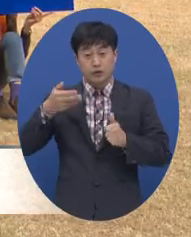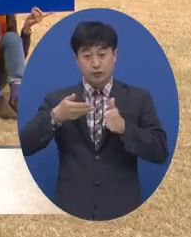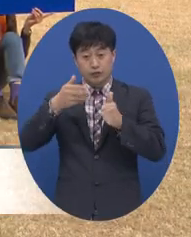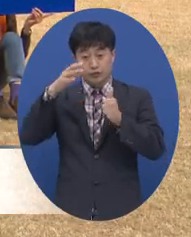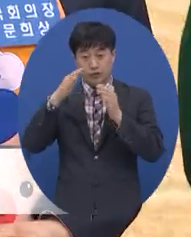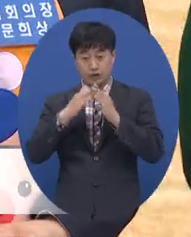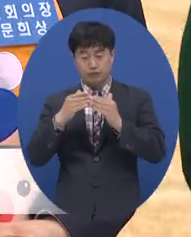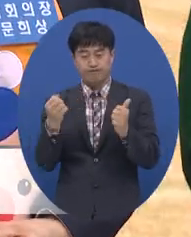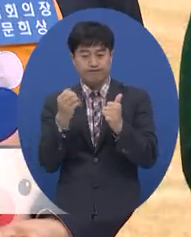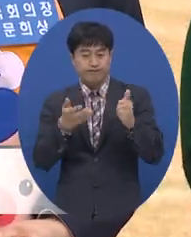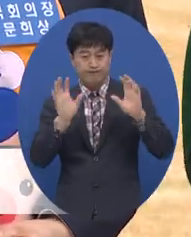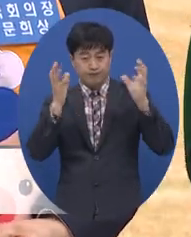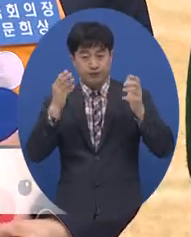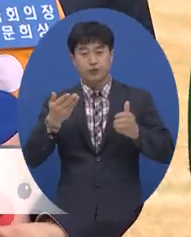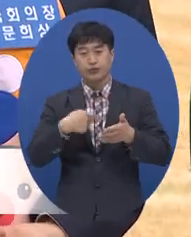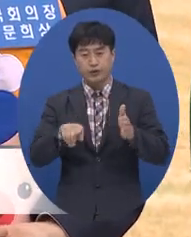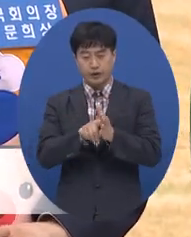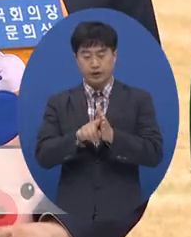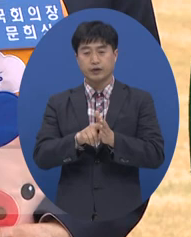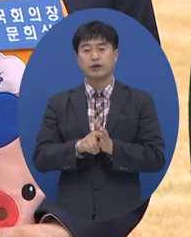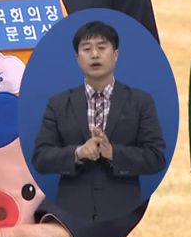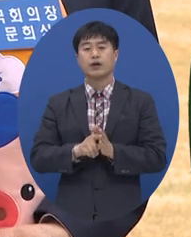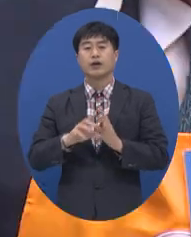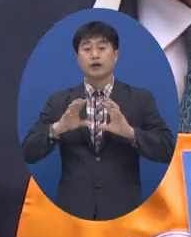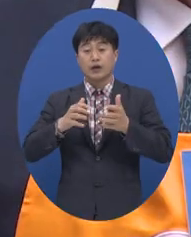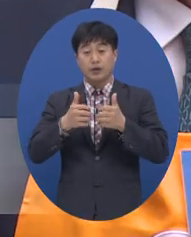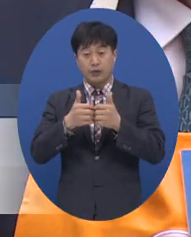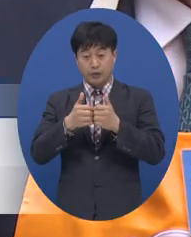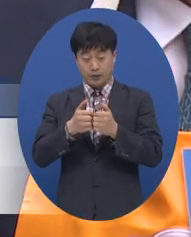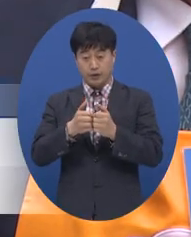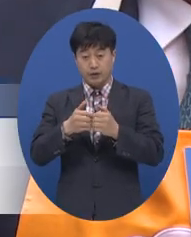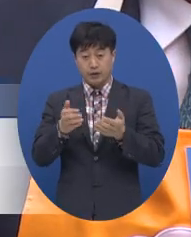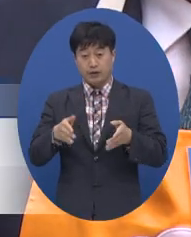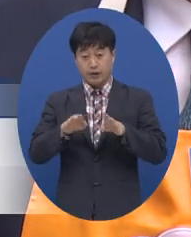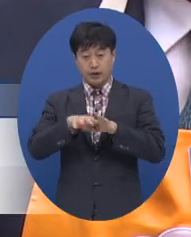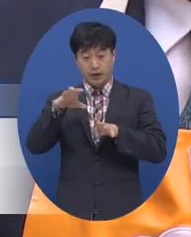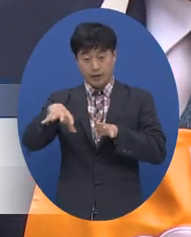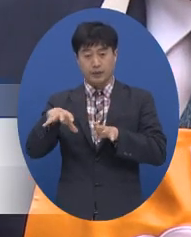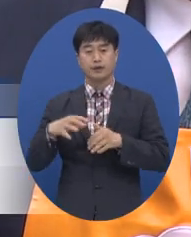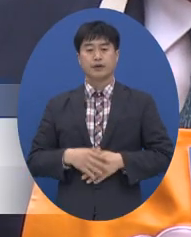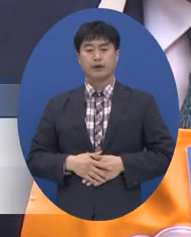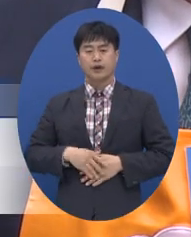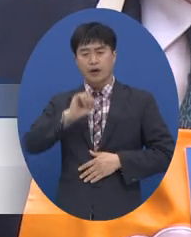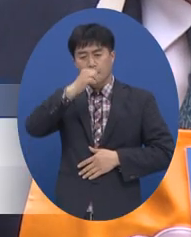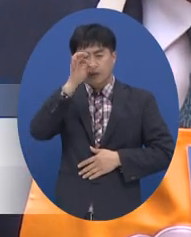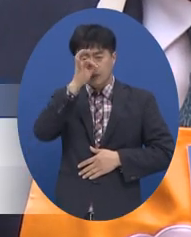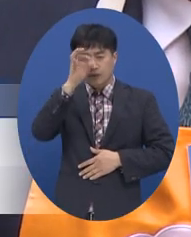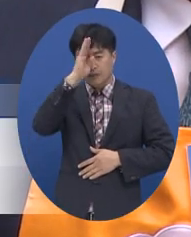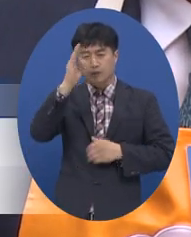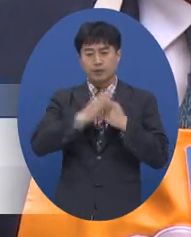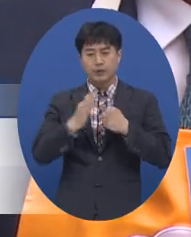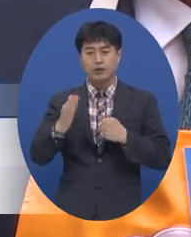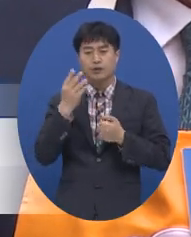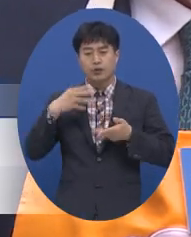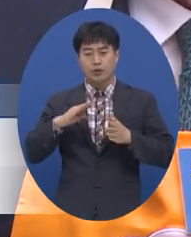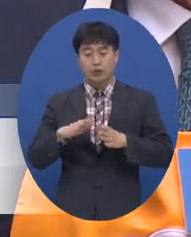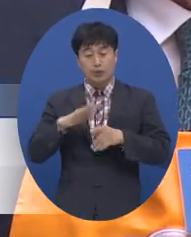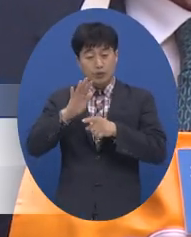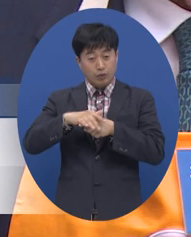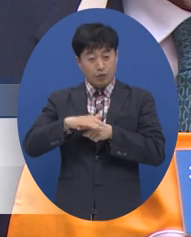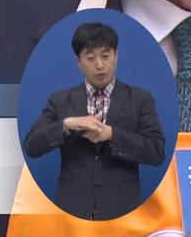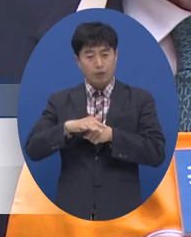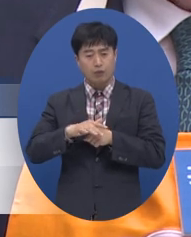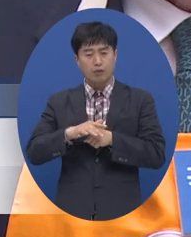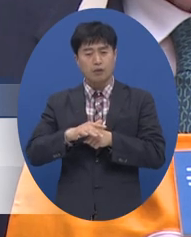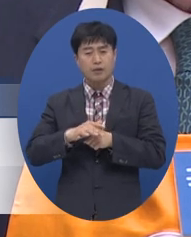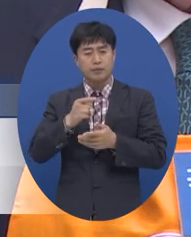위한 행사로 국회의원 회관 앞에서 열렸습니다. 아프리카 돼지 열병으로 인해서 경기도